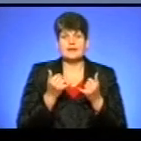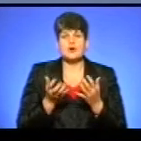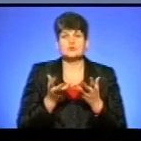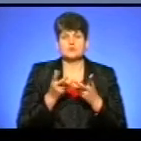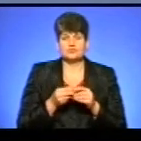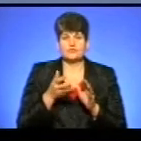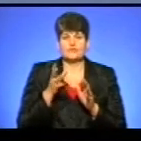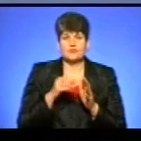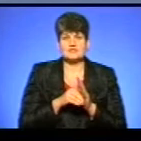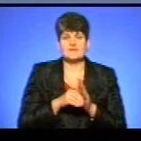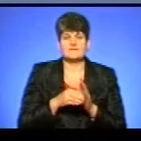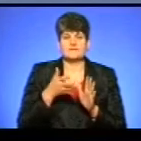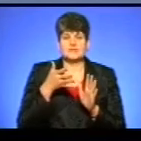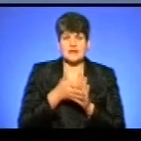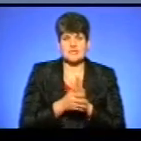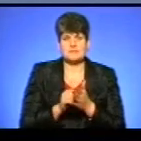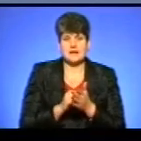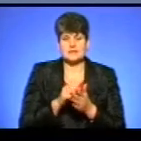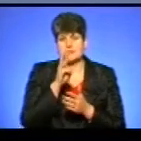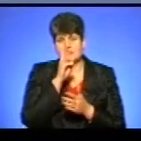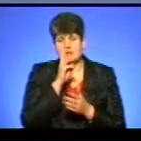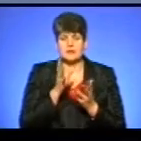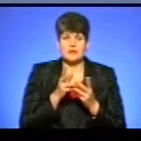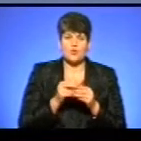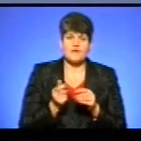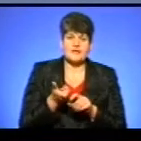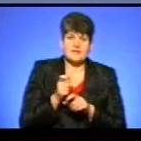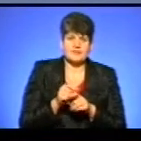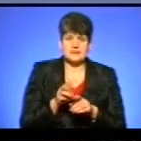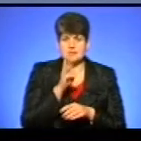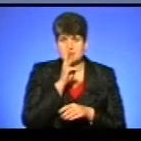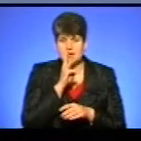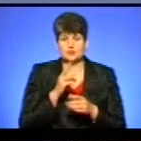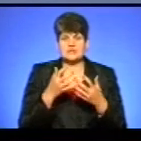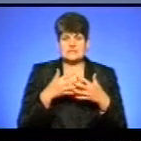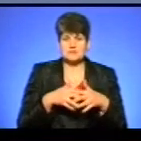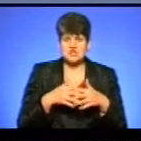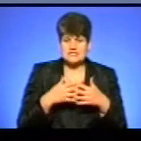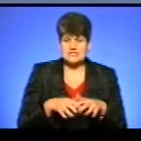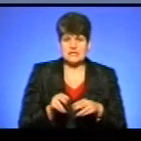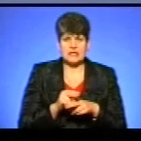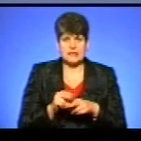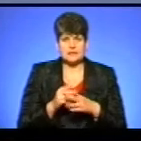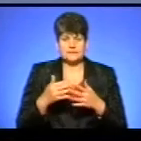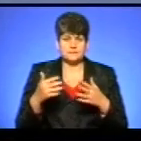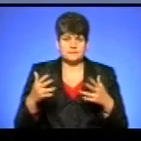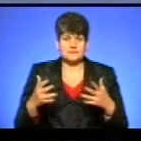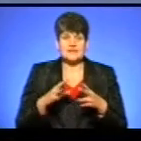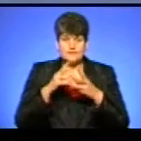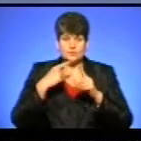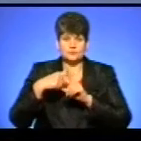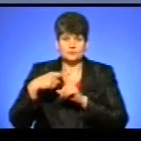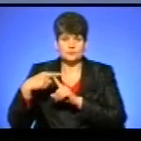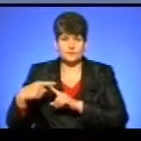враховується витратні матеріали, тобто заробітна плата, нарахування заробітну плату, запчастини, паливно-мастильні матеріали. Це сумується і